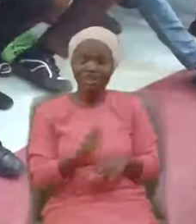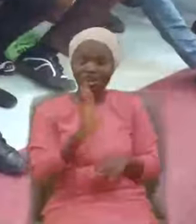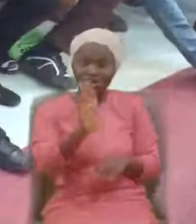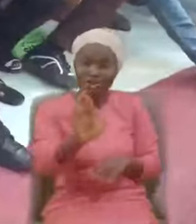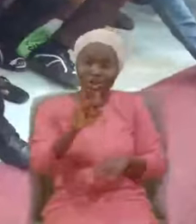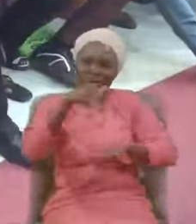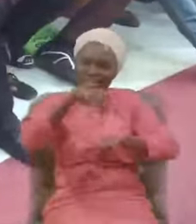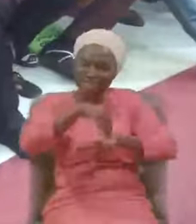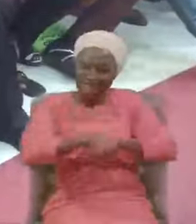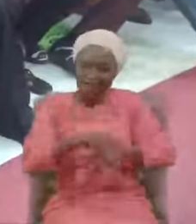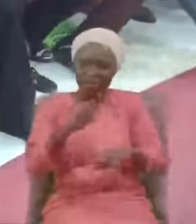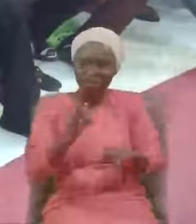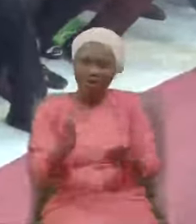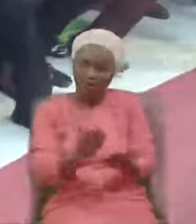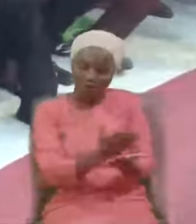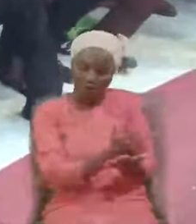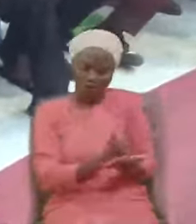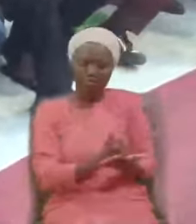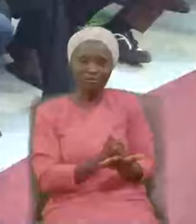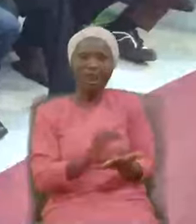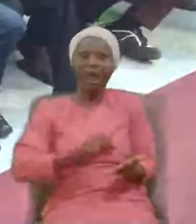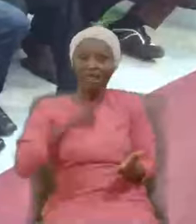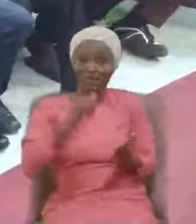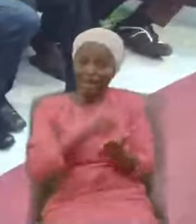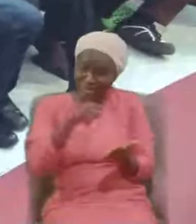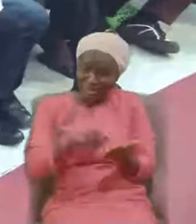soirée de rétablissement de guérison ce soir.